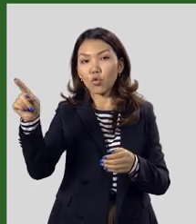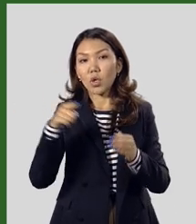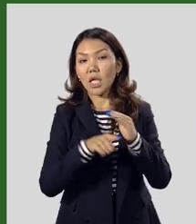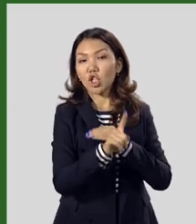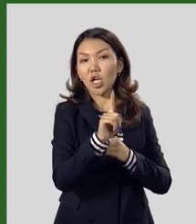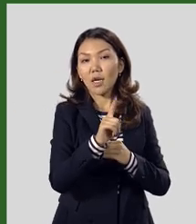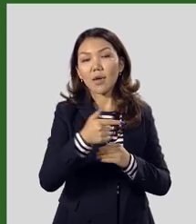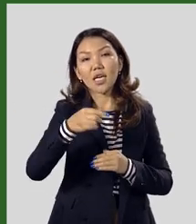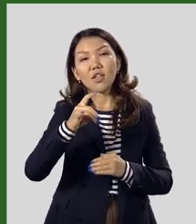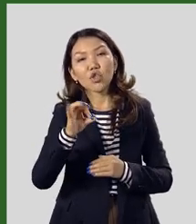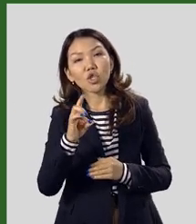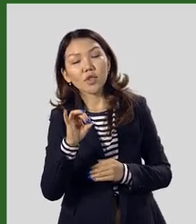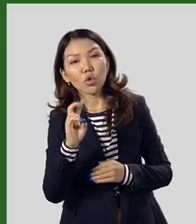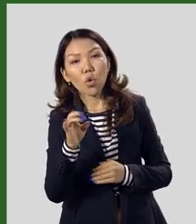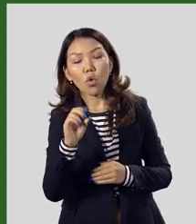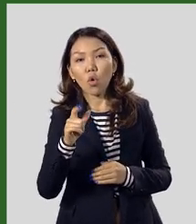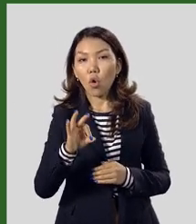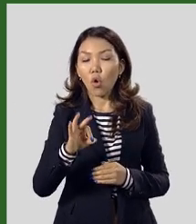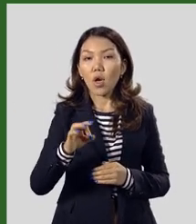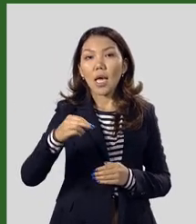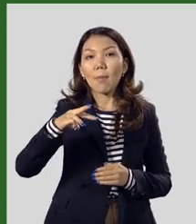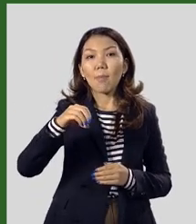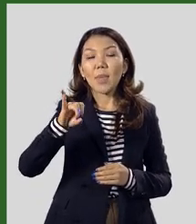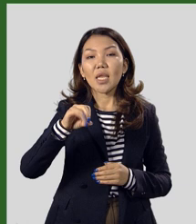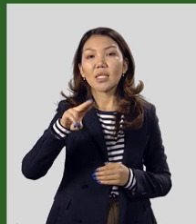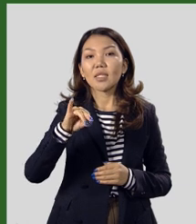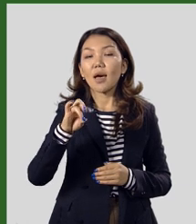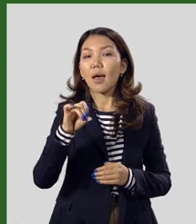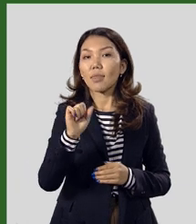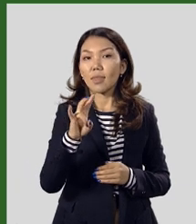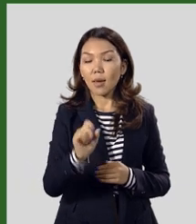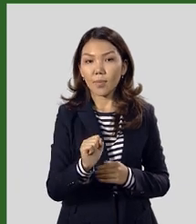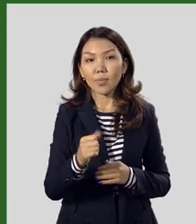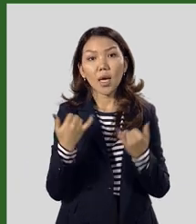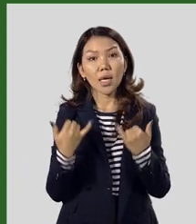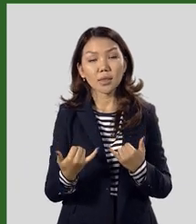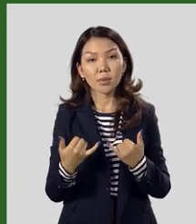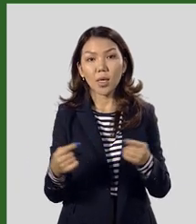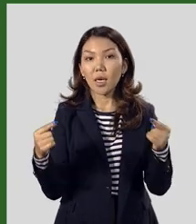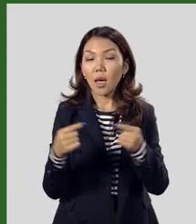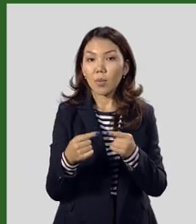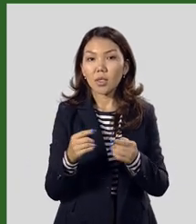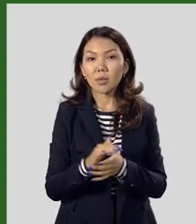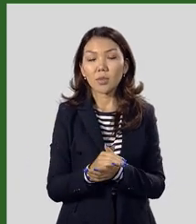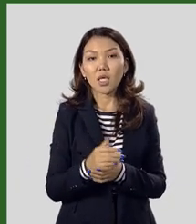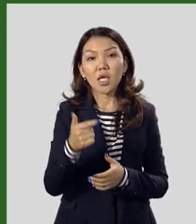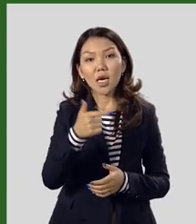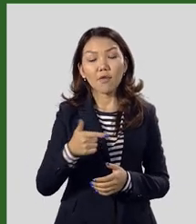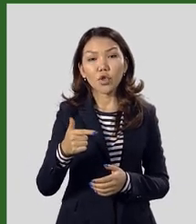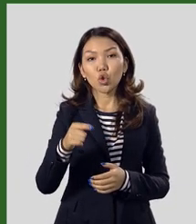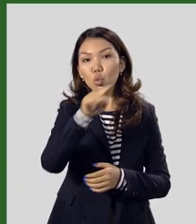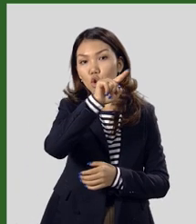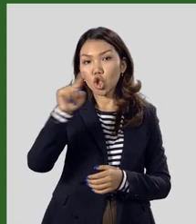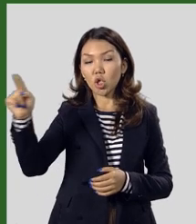меридиана. А теперь, ребята, определим географическую широту некоторых географических